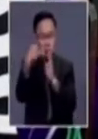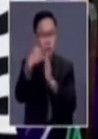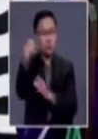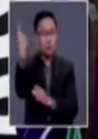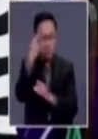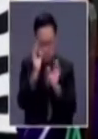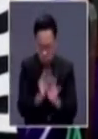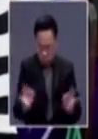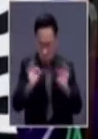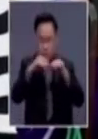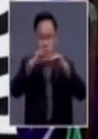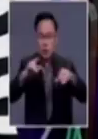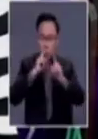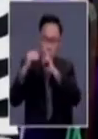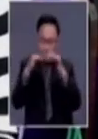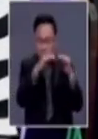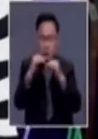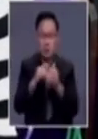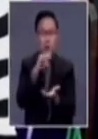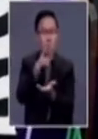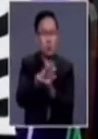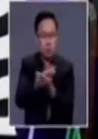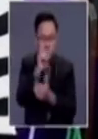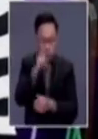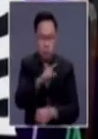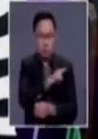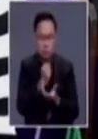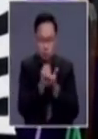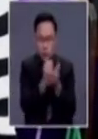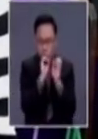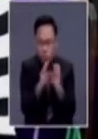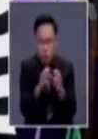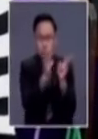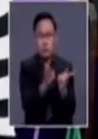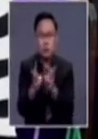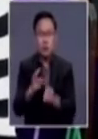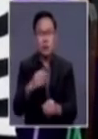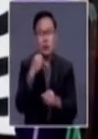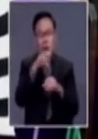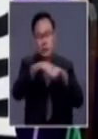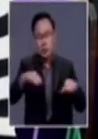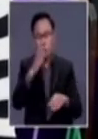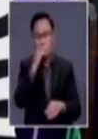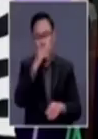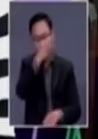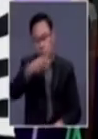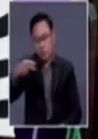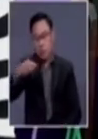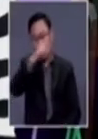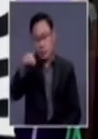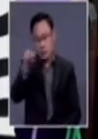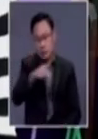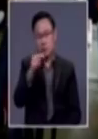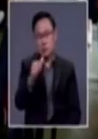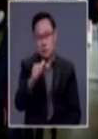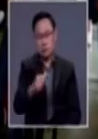ปอว่ามันสำคัญมากดังนั้นโรงเรียนจึงพยายามทำทุกอย่างเลยนะคะเราหาวิธีการทุกวิธีทางที่เราจะทำได้นะคะเพื่อให้เด็กของเราเนี่ยเขาพูดภาษาอังก